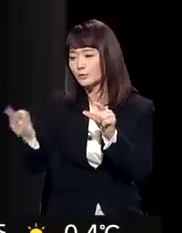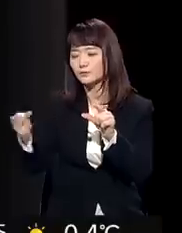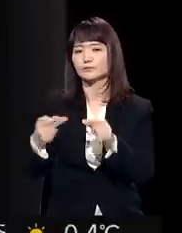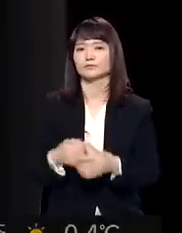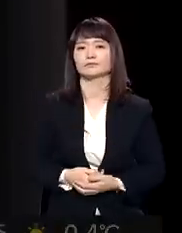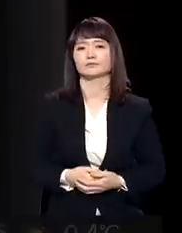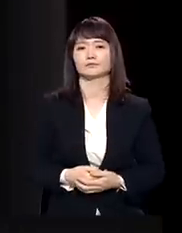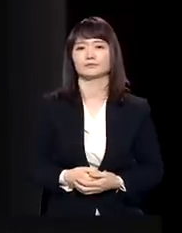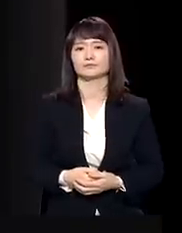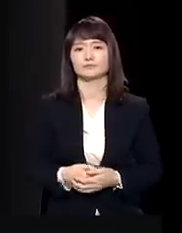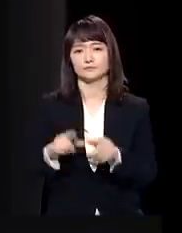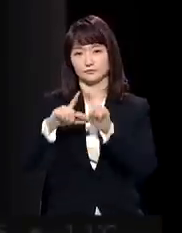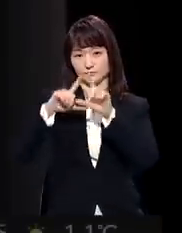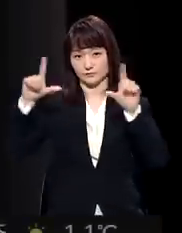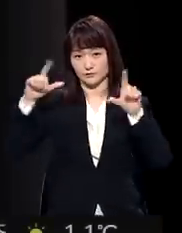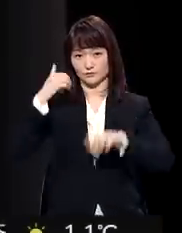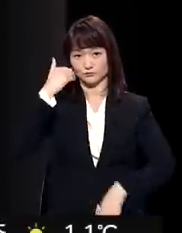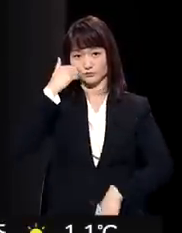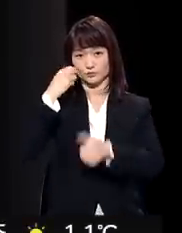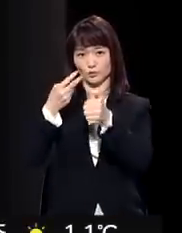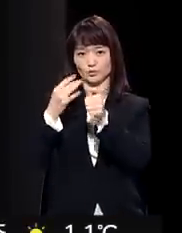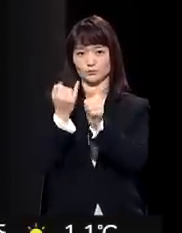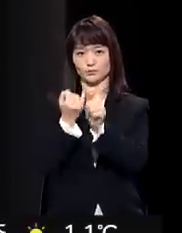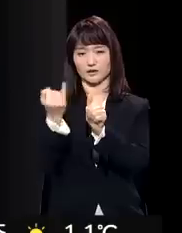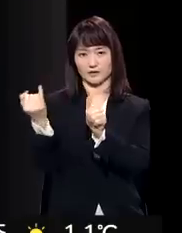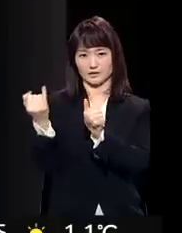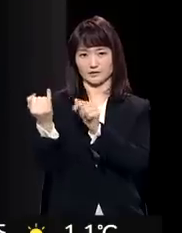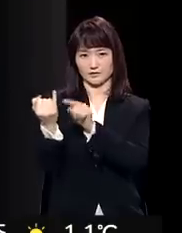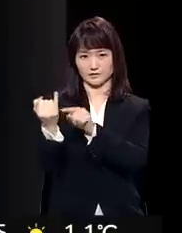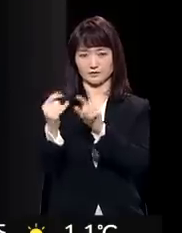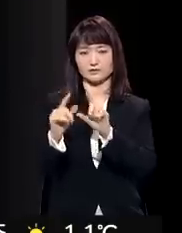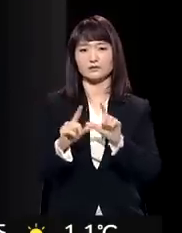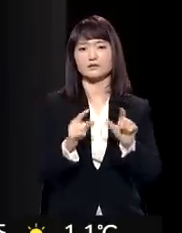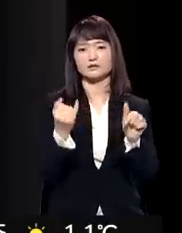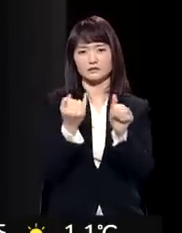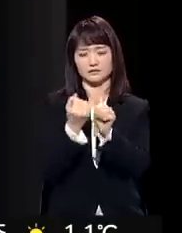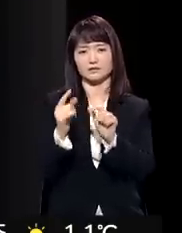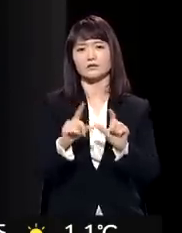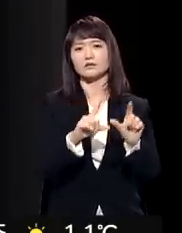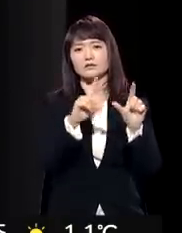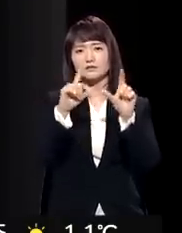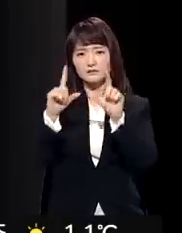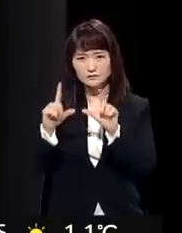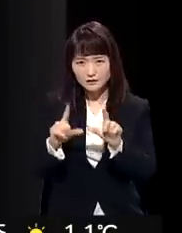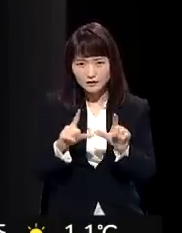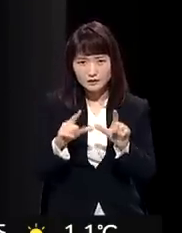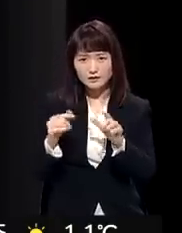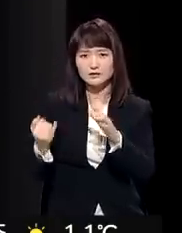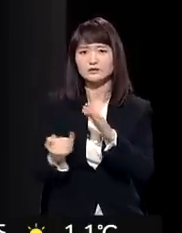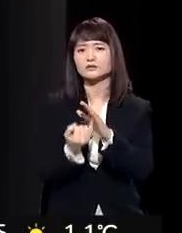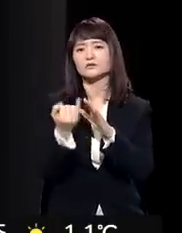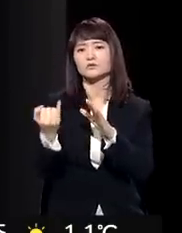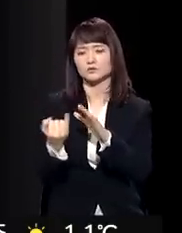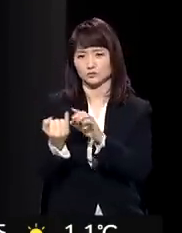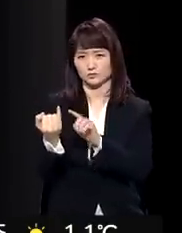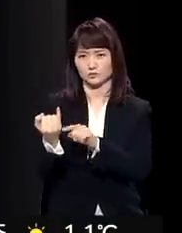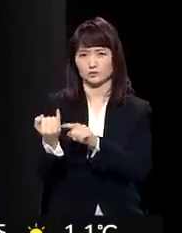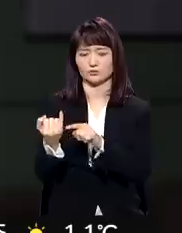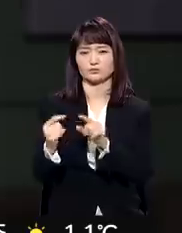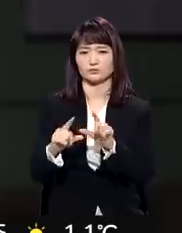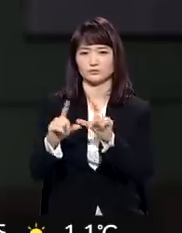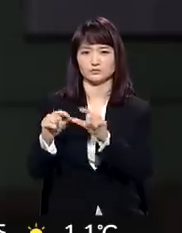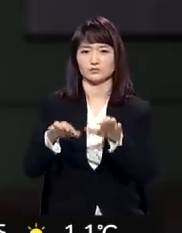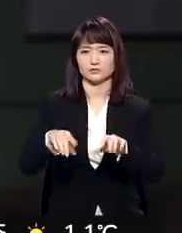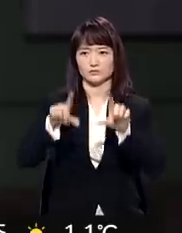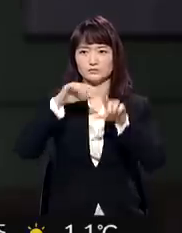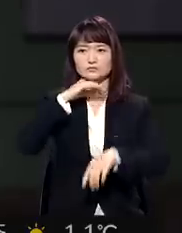사연의 주인공은 50대 아내입니다 결혼 생활 내내 전업주부로 살았던 건가요네 맞습니다 일단이